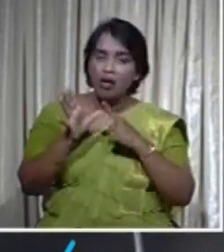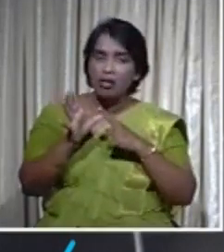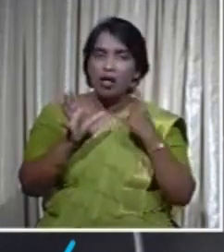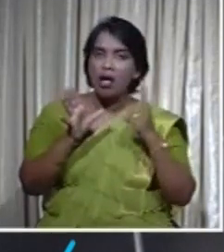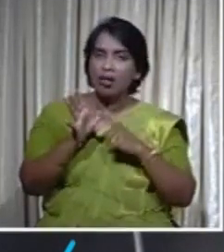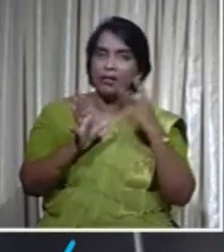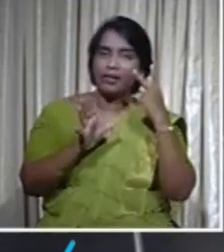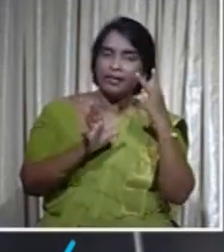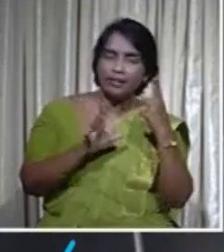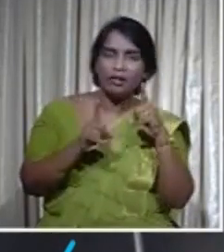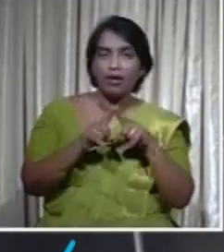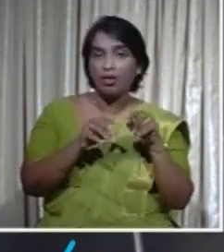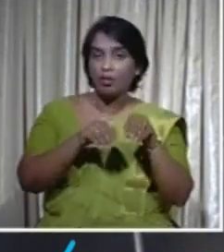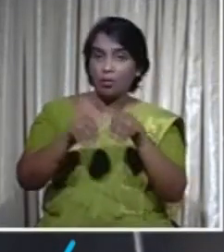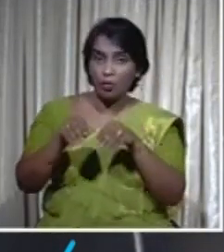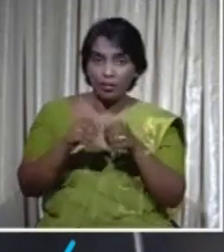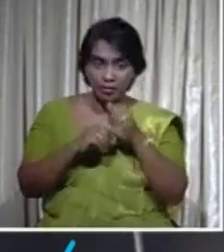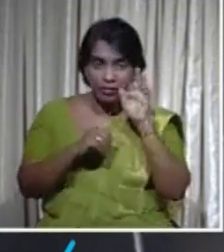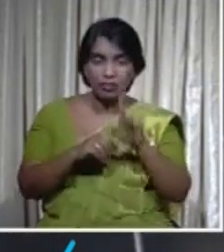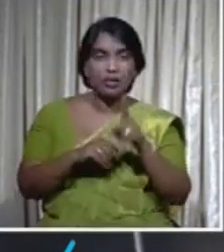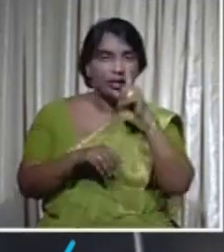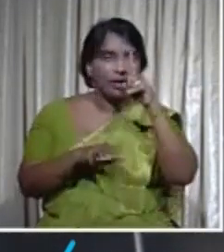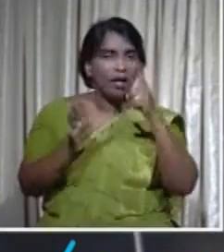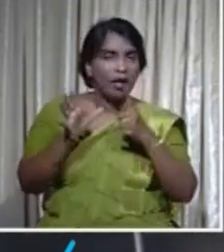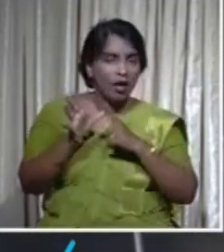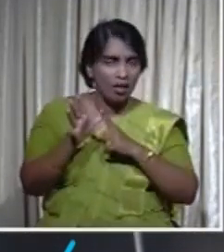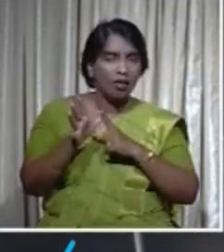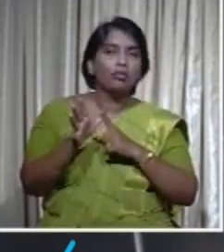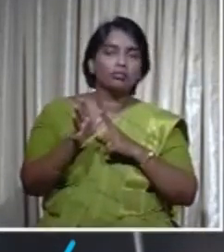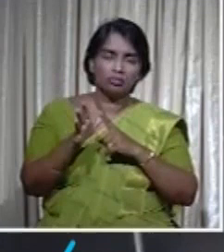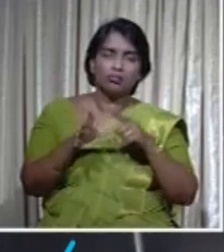இந்த இயற்கை முறையிலே செய்ய வேண்டும் என்று வலியுறுத்துங்கள்